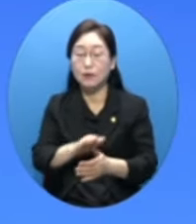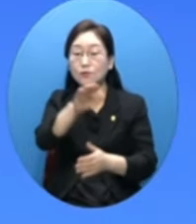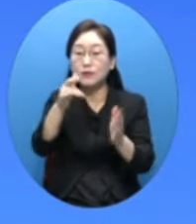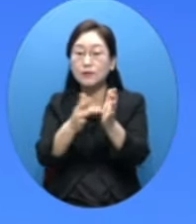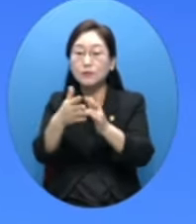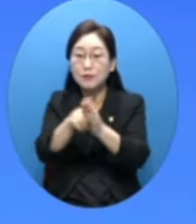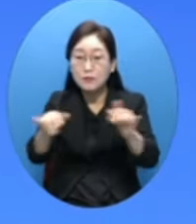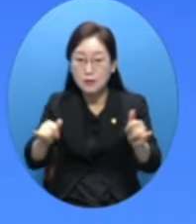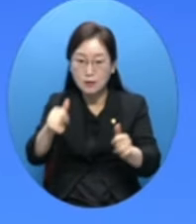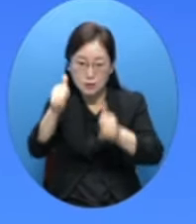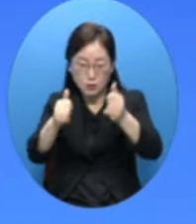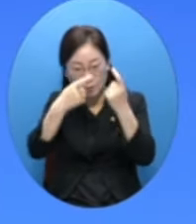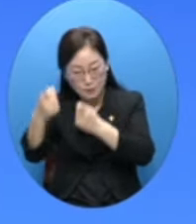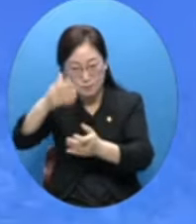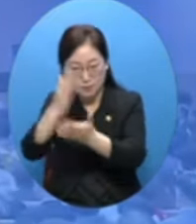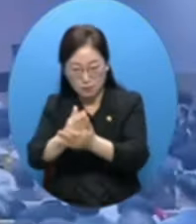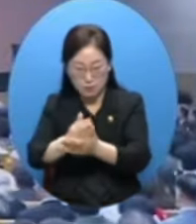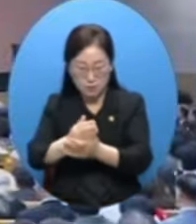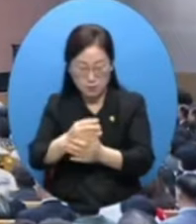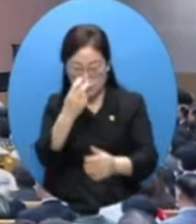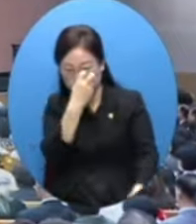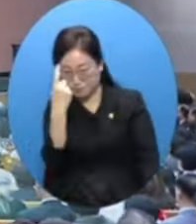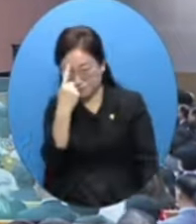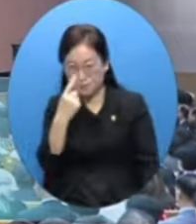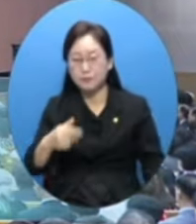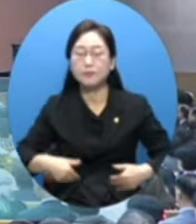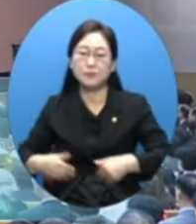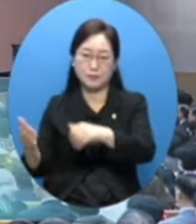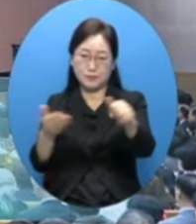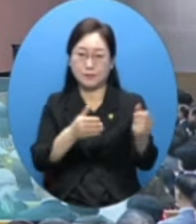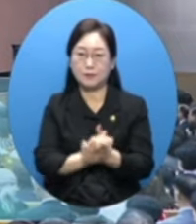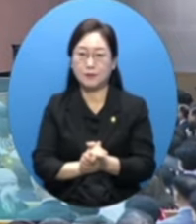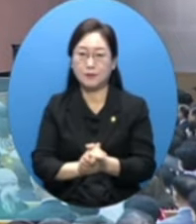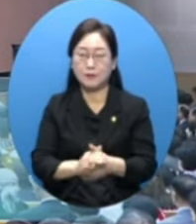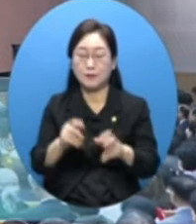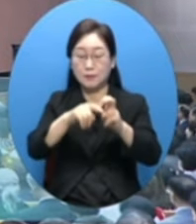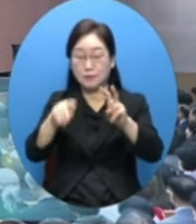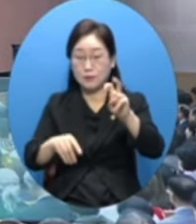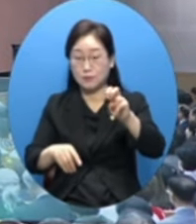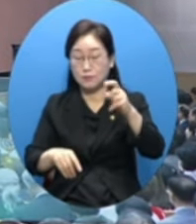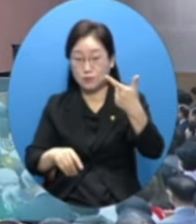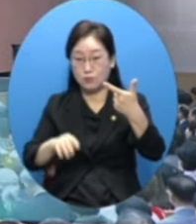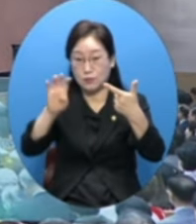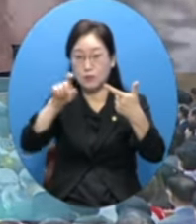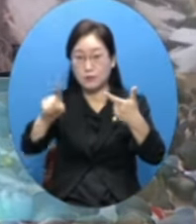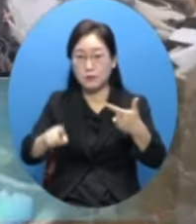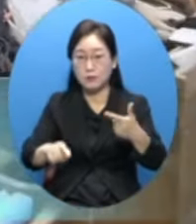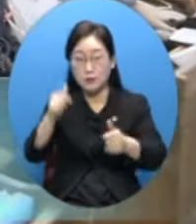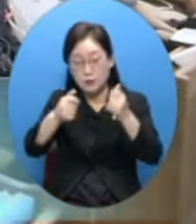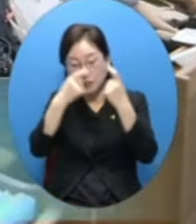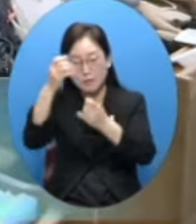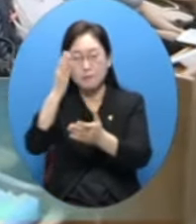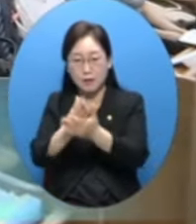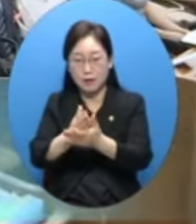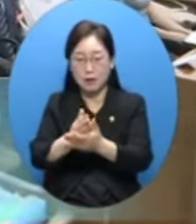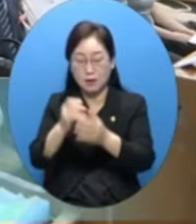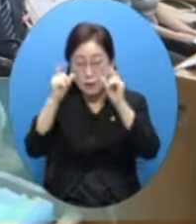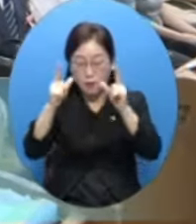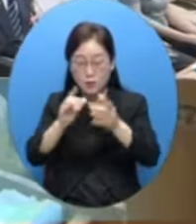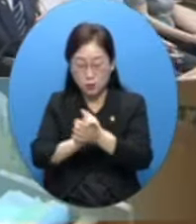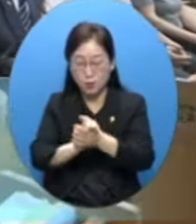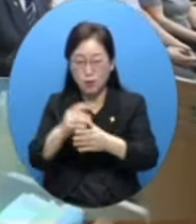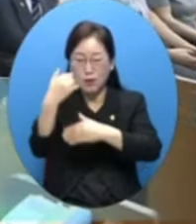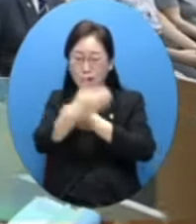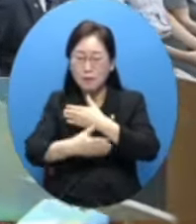시험에 들지 않게 깨어 기도해야 되는 것입니다. 마태복음 26장 41절입니다. 시험에 들지 않게 깨어 기도하라. 마음에는 원유로 돼